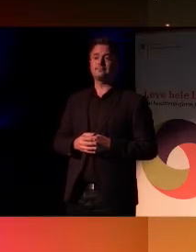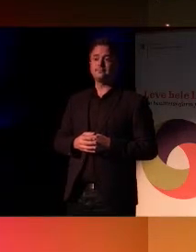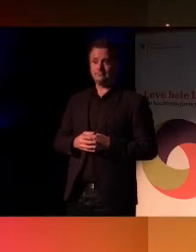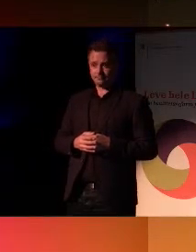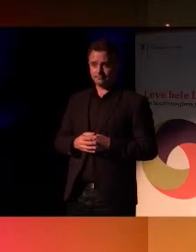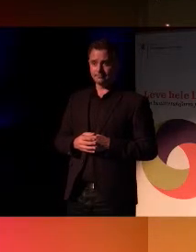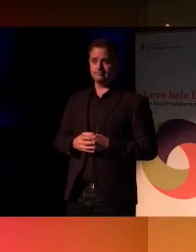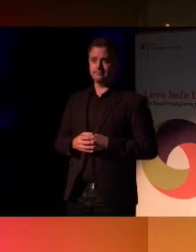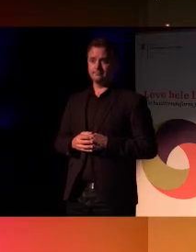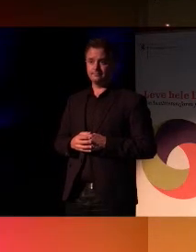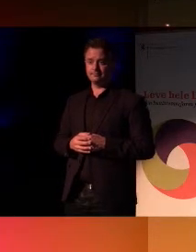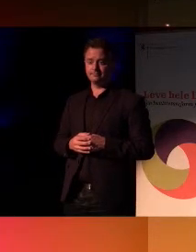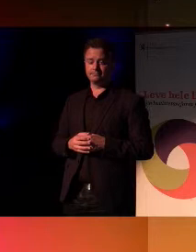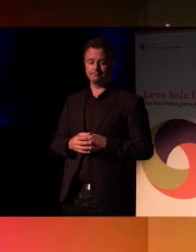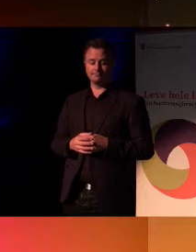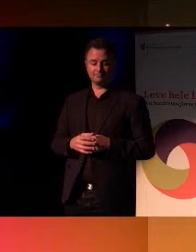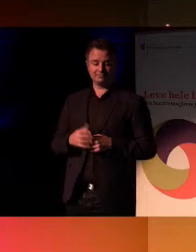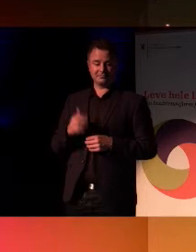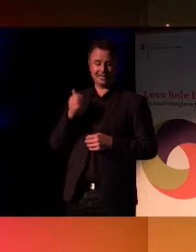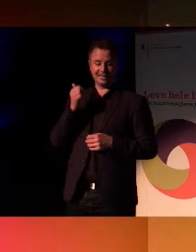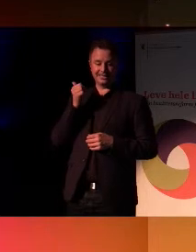Det er ikke meningen å se det som er bak der,